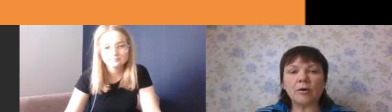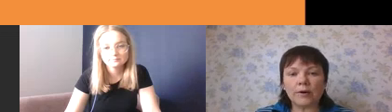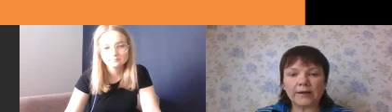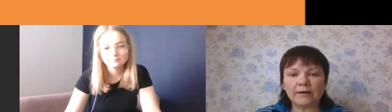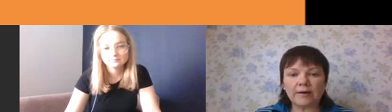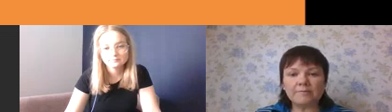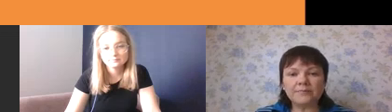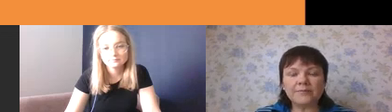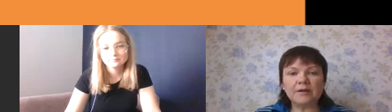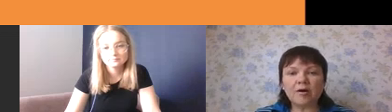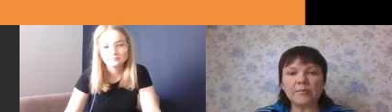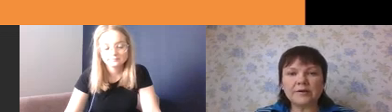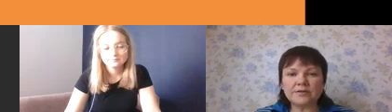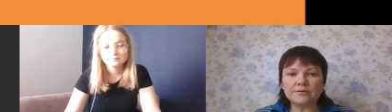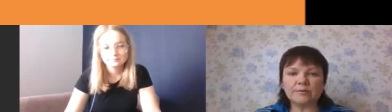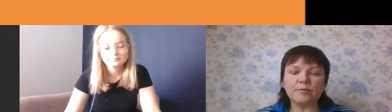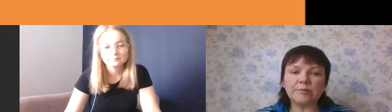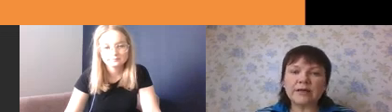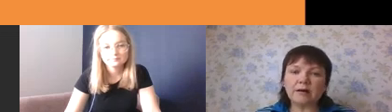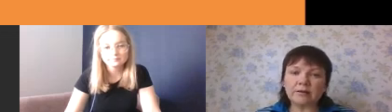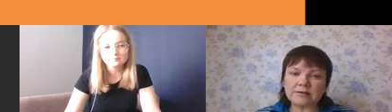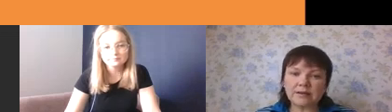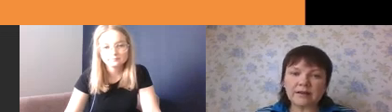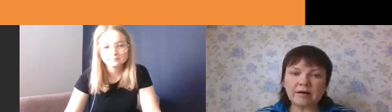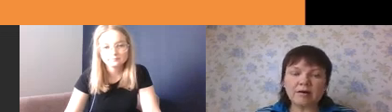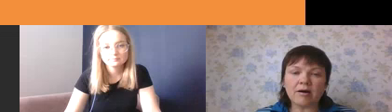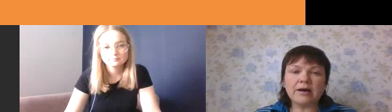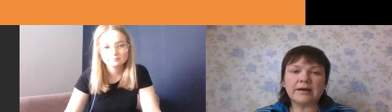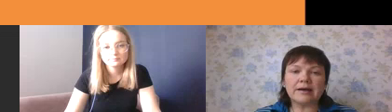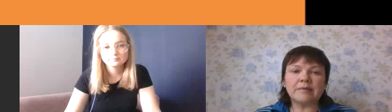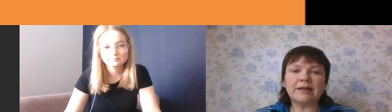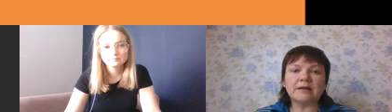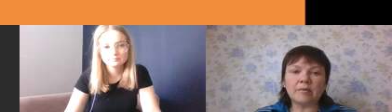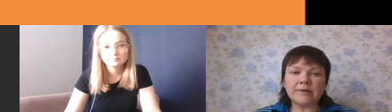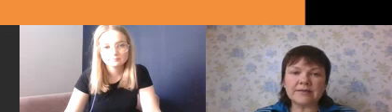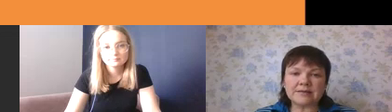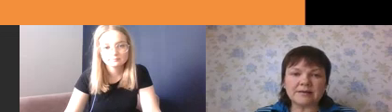on hästi rahulik ja tahabki asju nagu pikaldaselt teha,